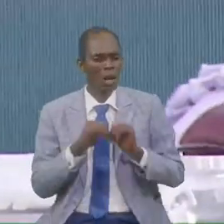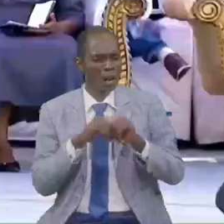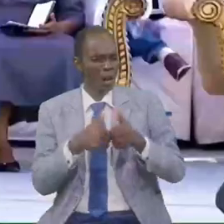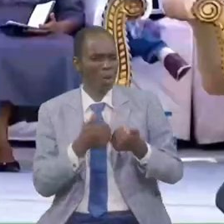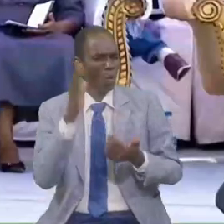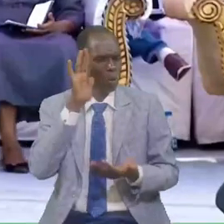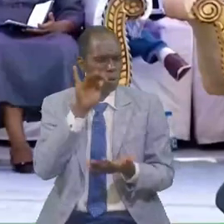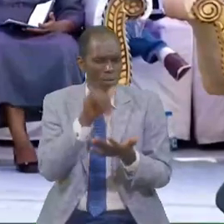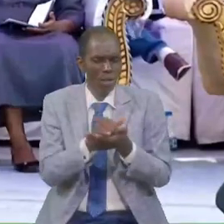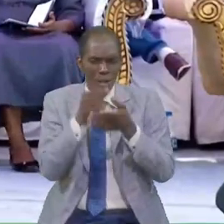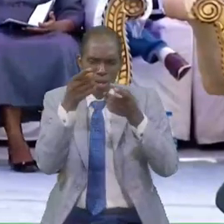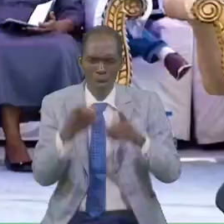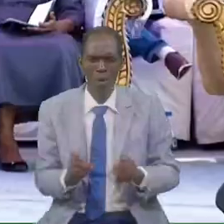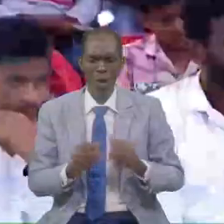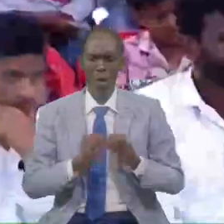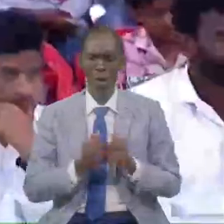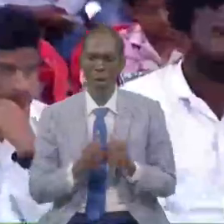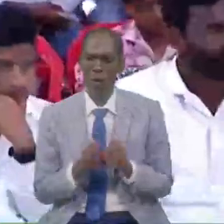Mais comment cela se produit-il?